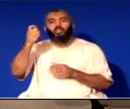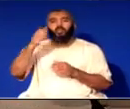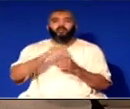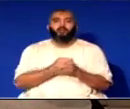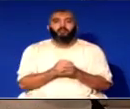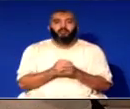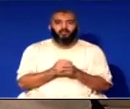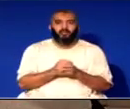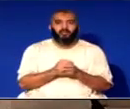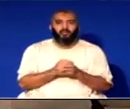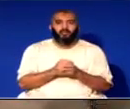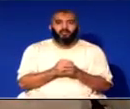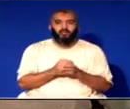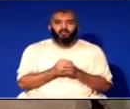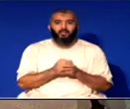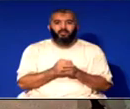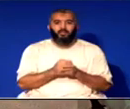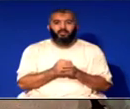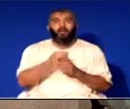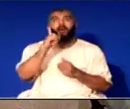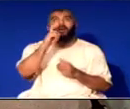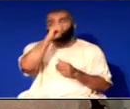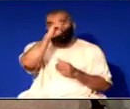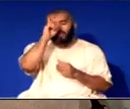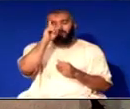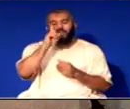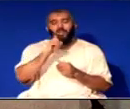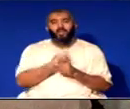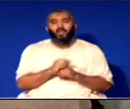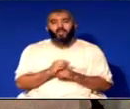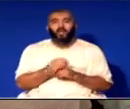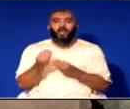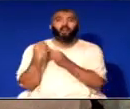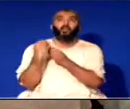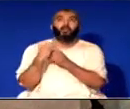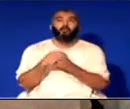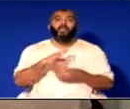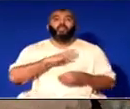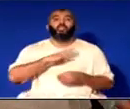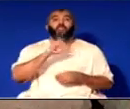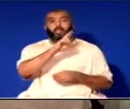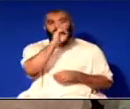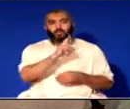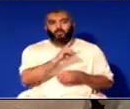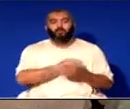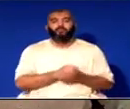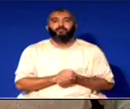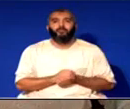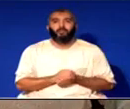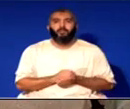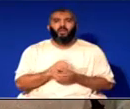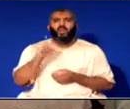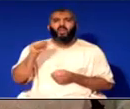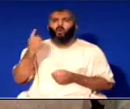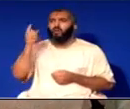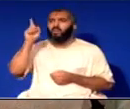راحكم مواسينا هذا الشيء ان شاء الله يجعل ربي ينوركم. الله ينورك سيدتي الكريمه. انا عندي واحد السؤال تاع واحد البنت مسكينه